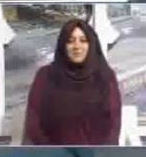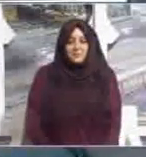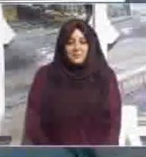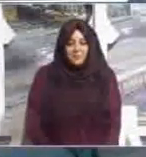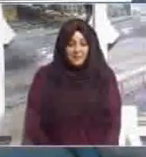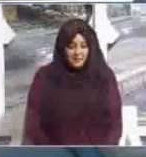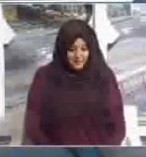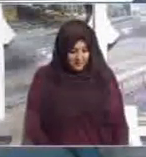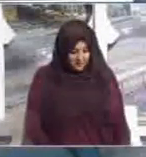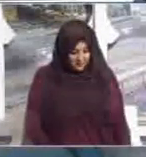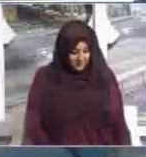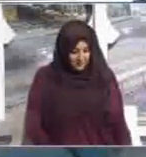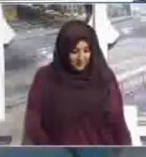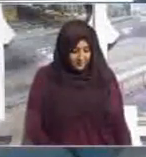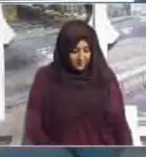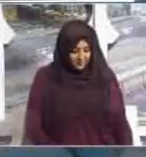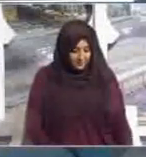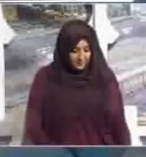نعم.